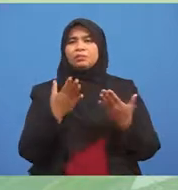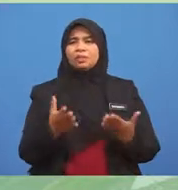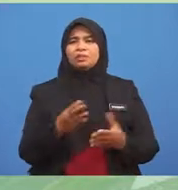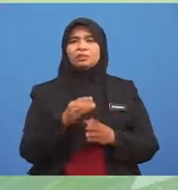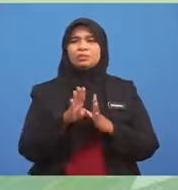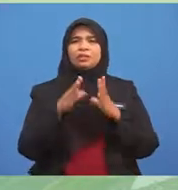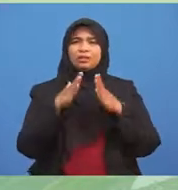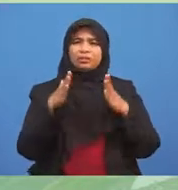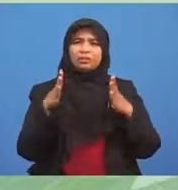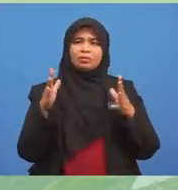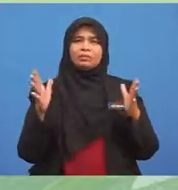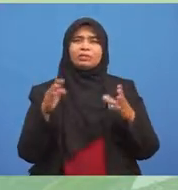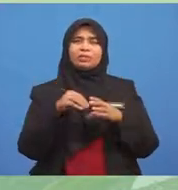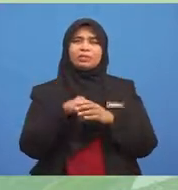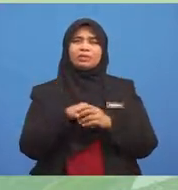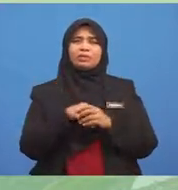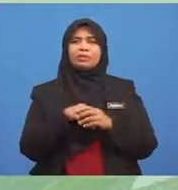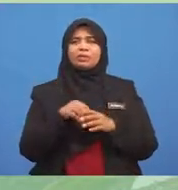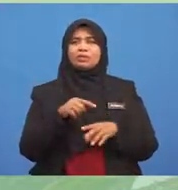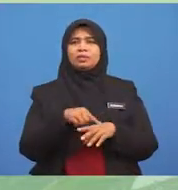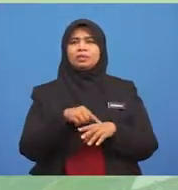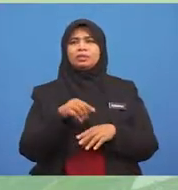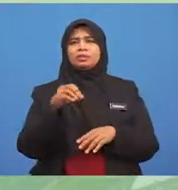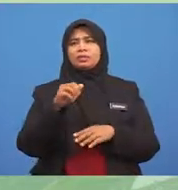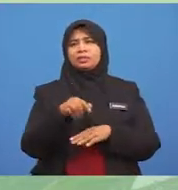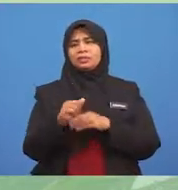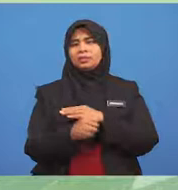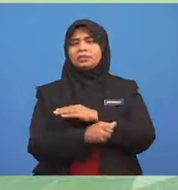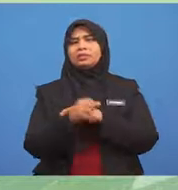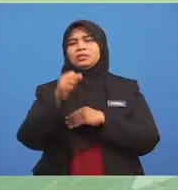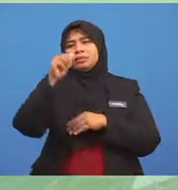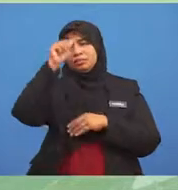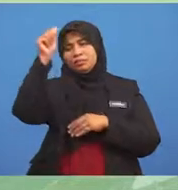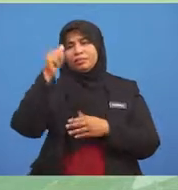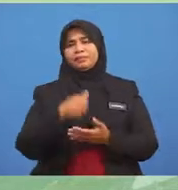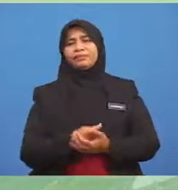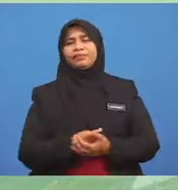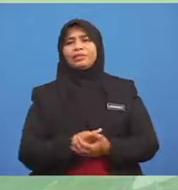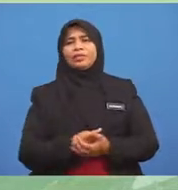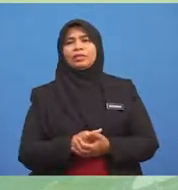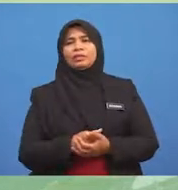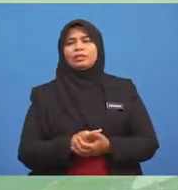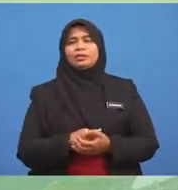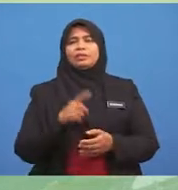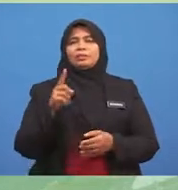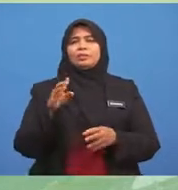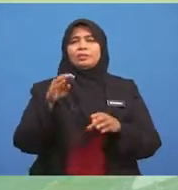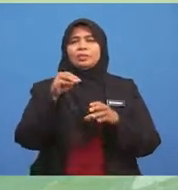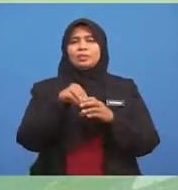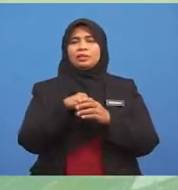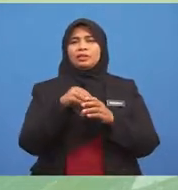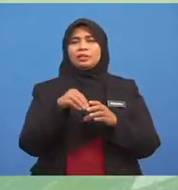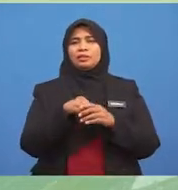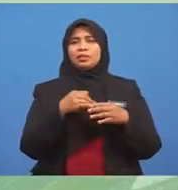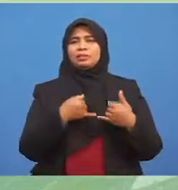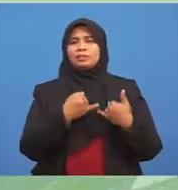berdosa besar di sisi Allah Subhanahu wa taala. Perlu kita ingat dan semaikan dalam hati dan minda